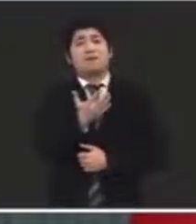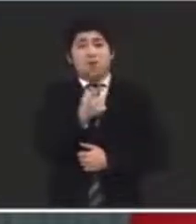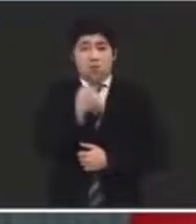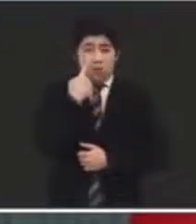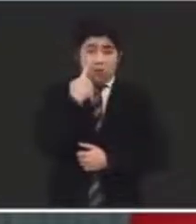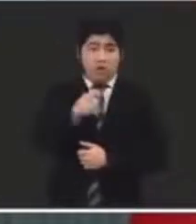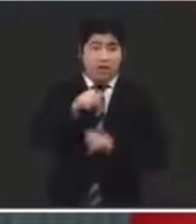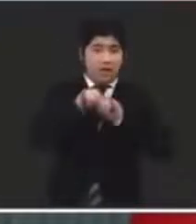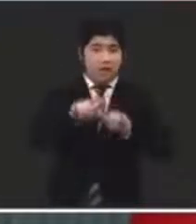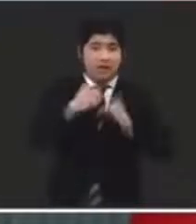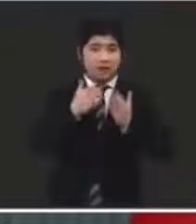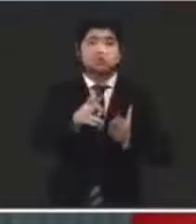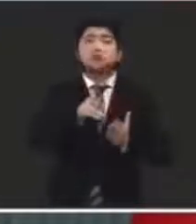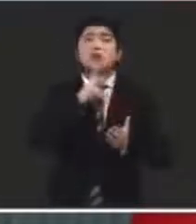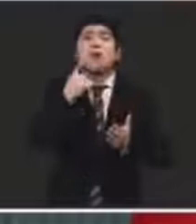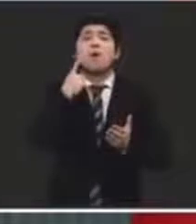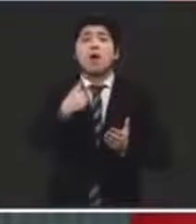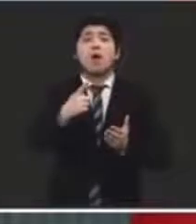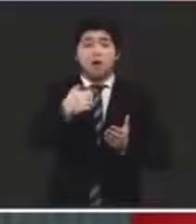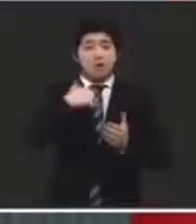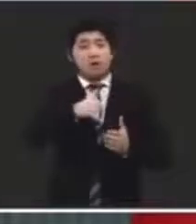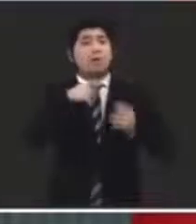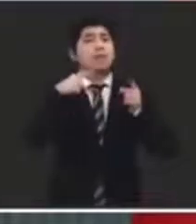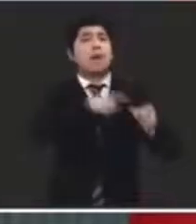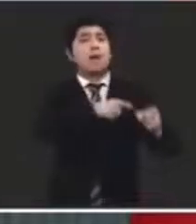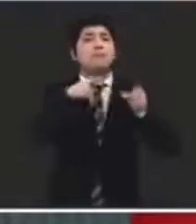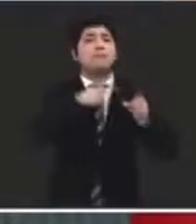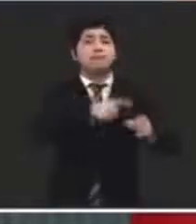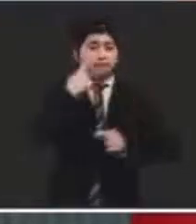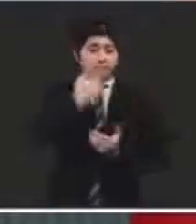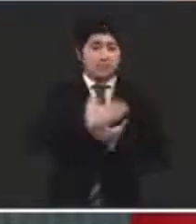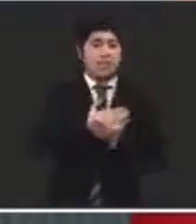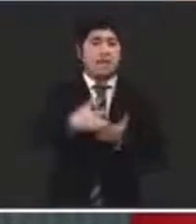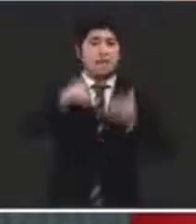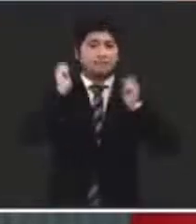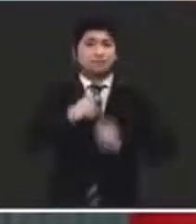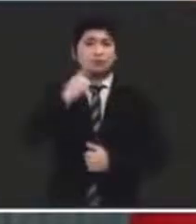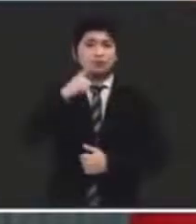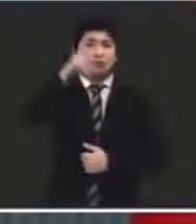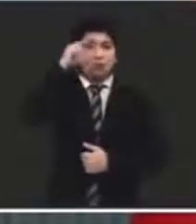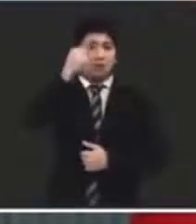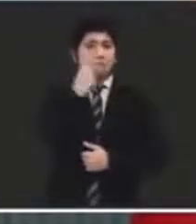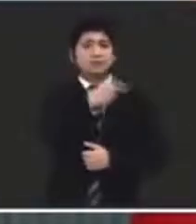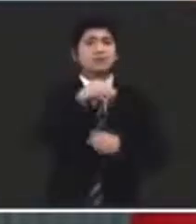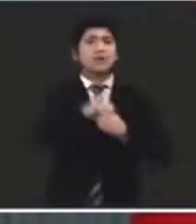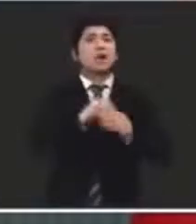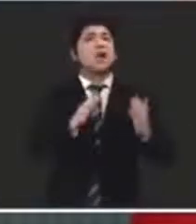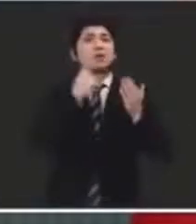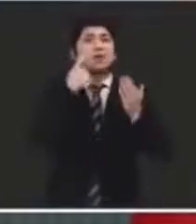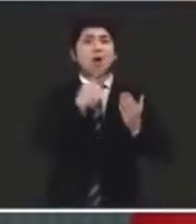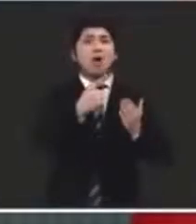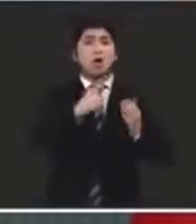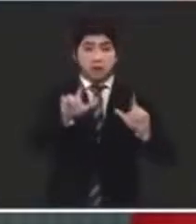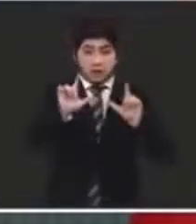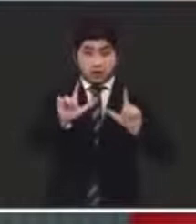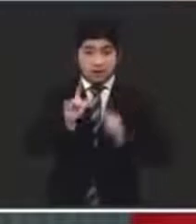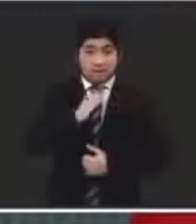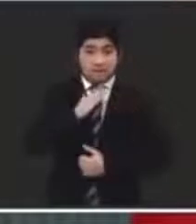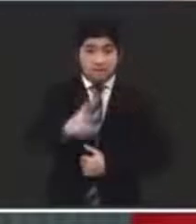itibariyle her alanda yakından takip etmeyi sürdürdüğümüz Yunanistan'a karşı gerektiğinde